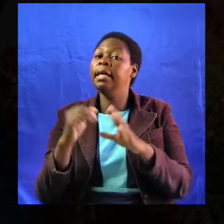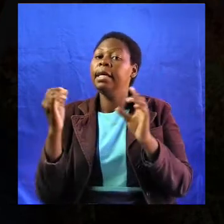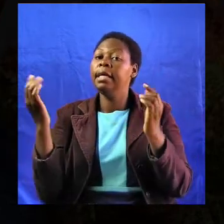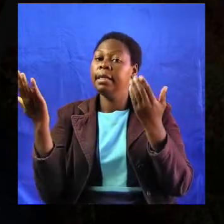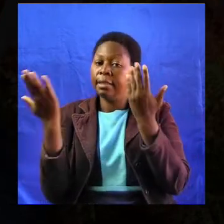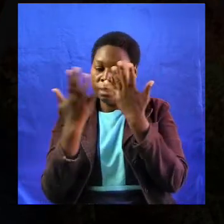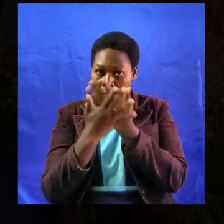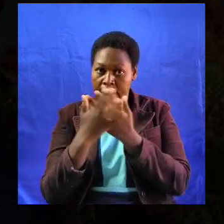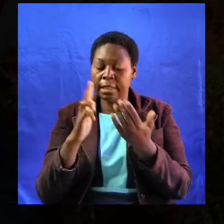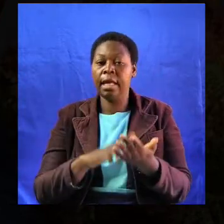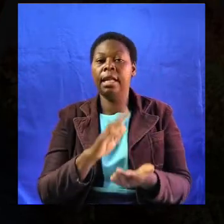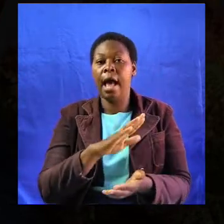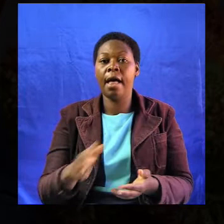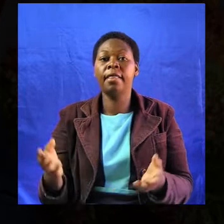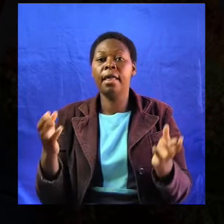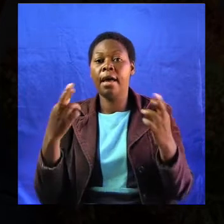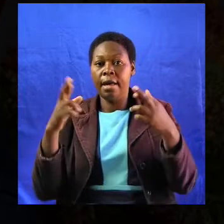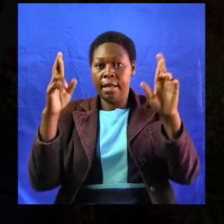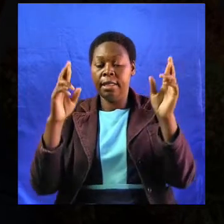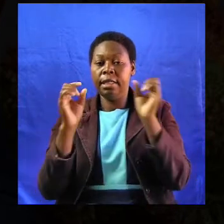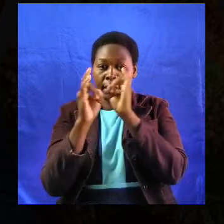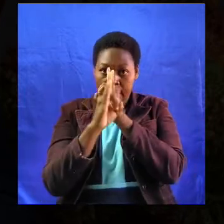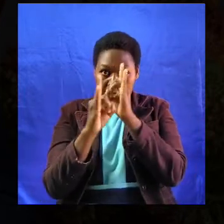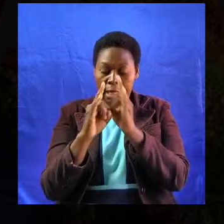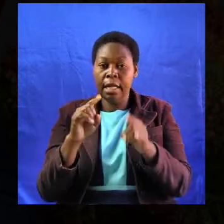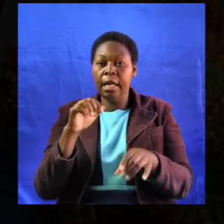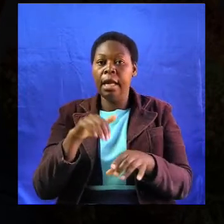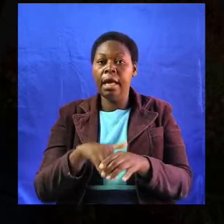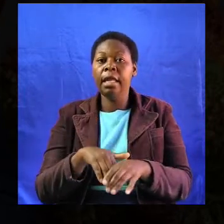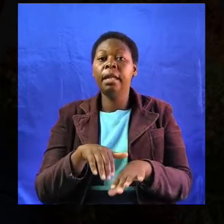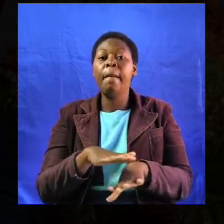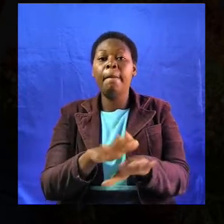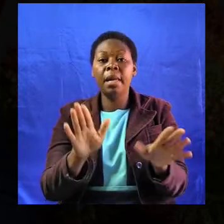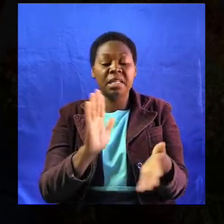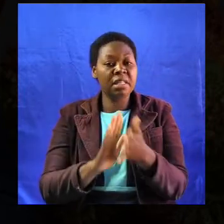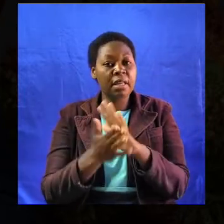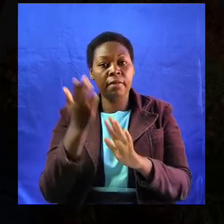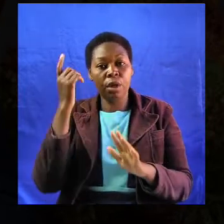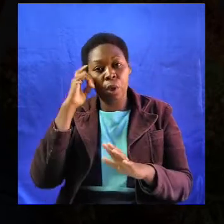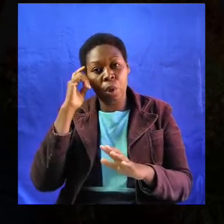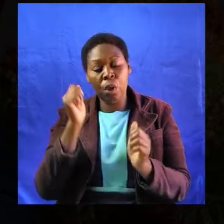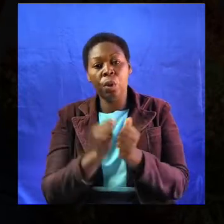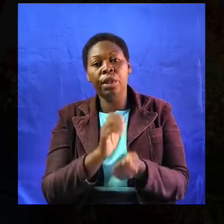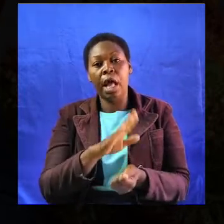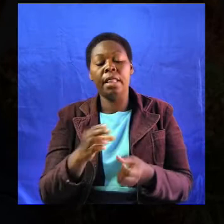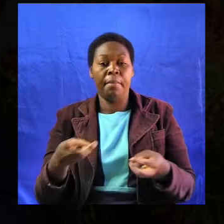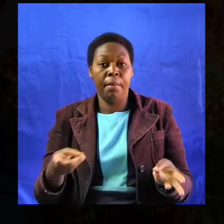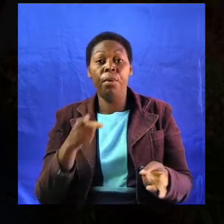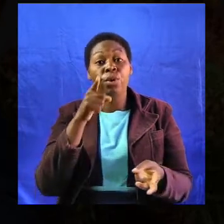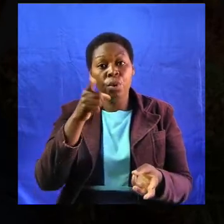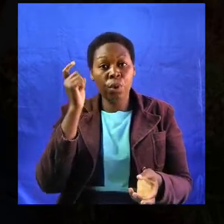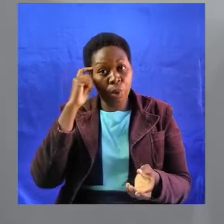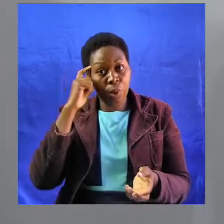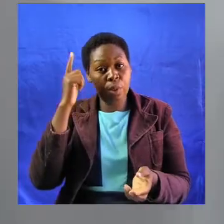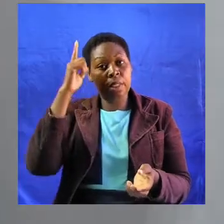hwakavanzwa panzvimbo dzisingazikamwe kuti uzive kuti ndini Jehovha Mwari waIsraeri unokudana nezita